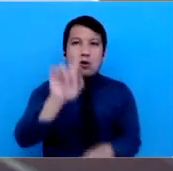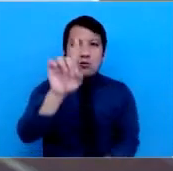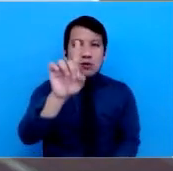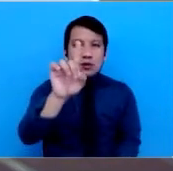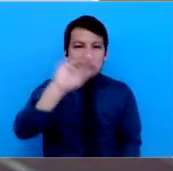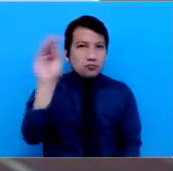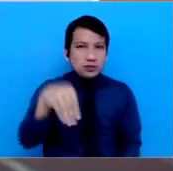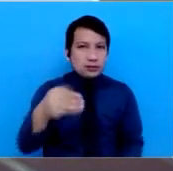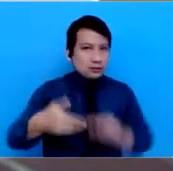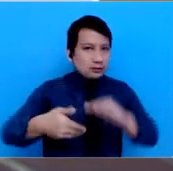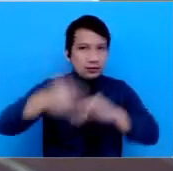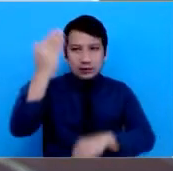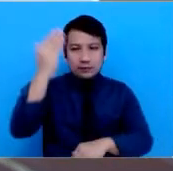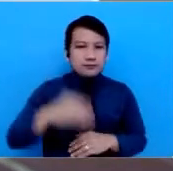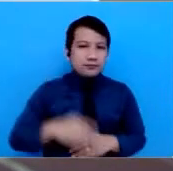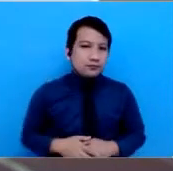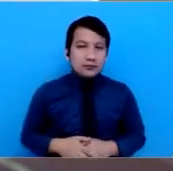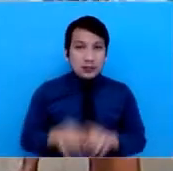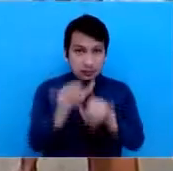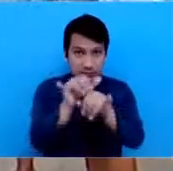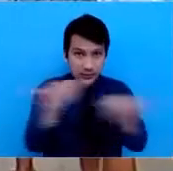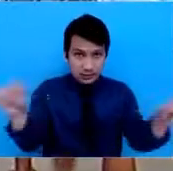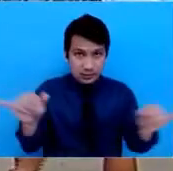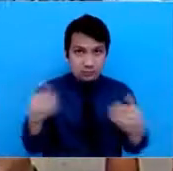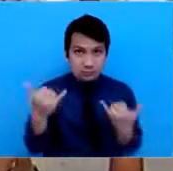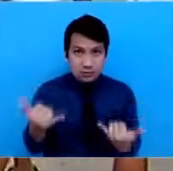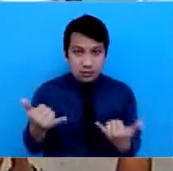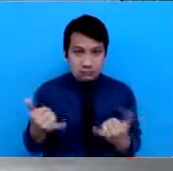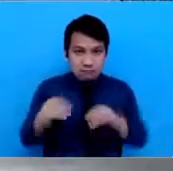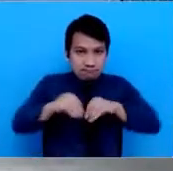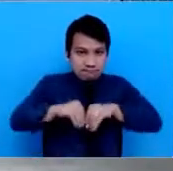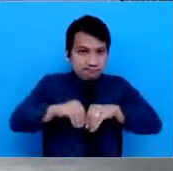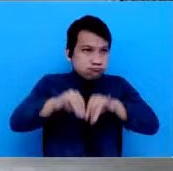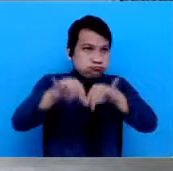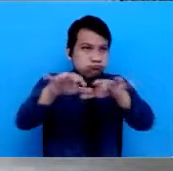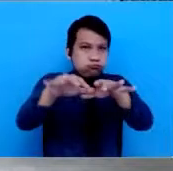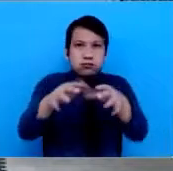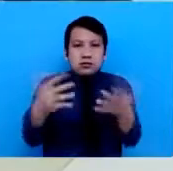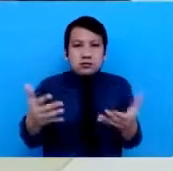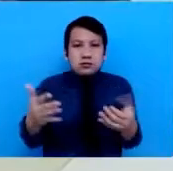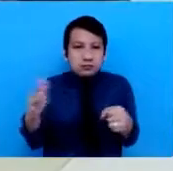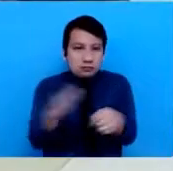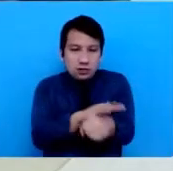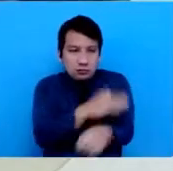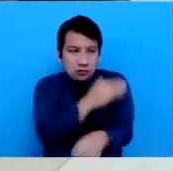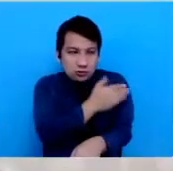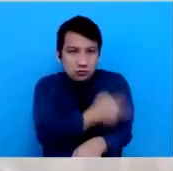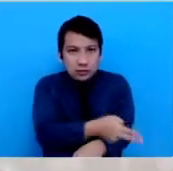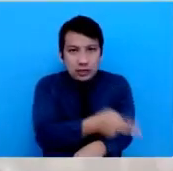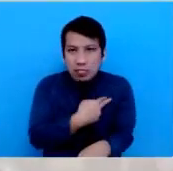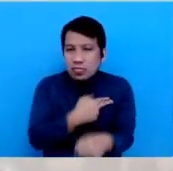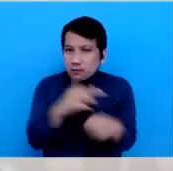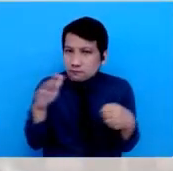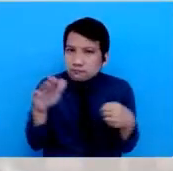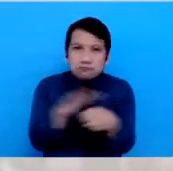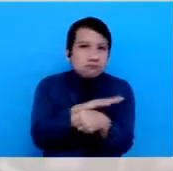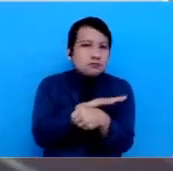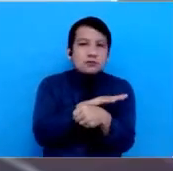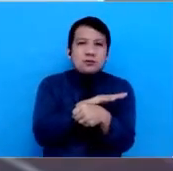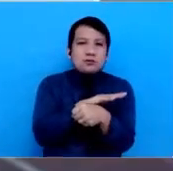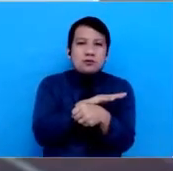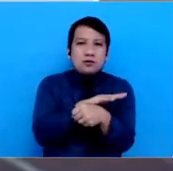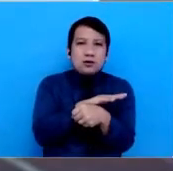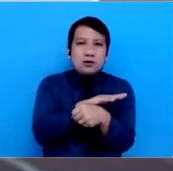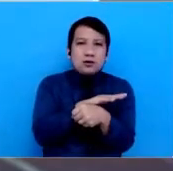itinaas. Kasabay ng pagdami ng mga bagong nahahawa, muli ring napupuno ang mga pasilidad at ospital. Nitong December 31,